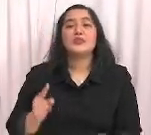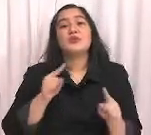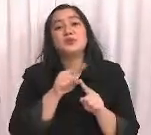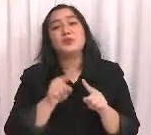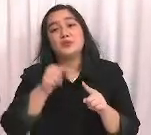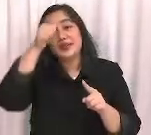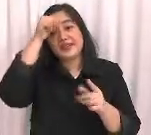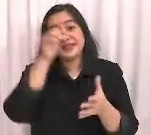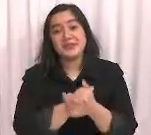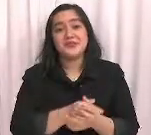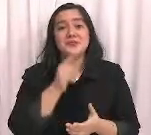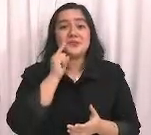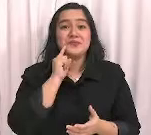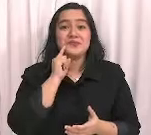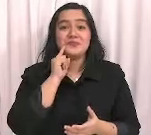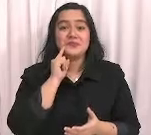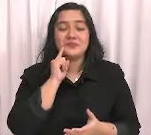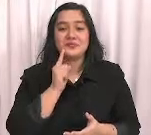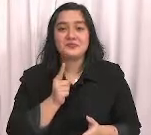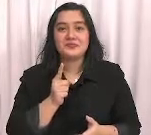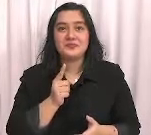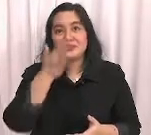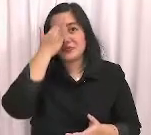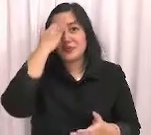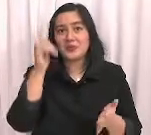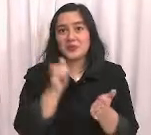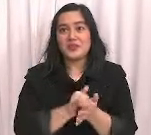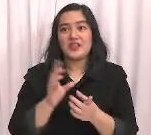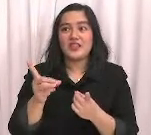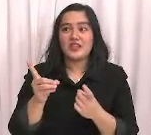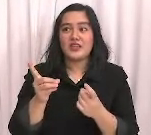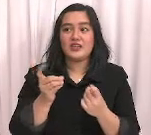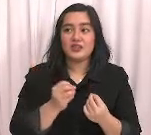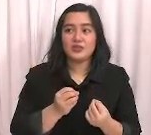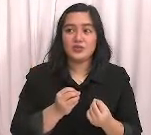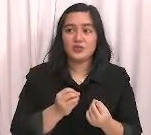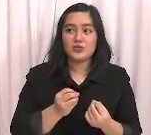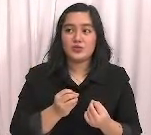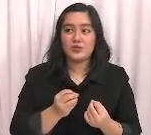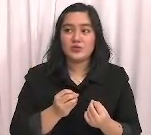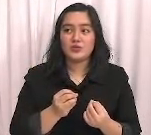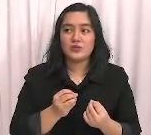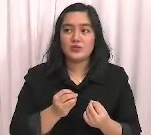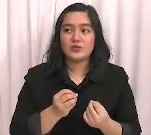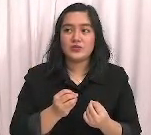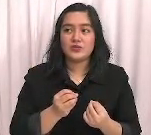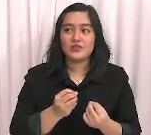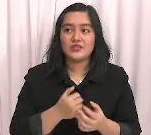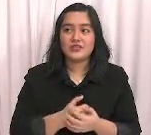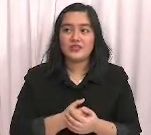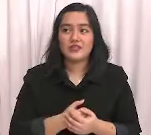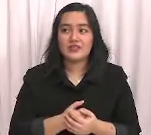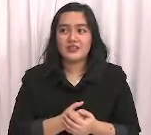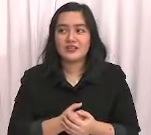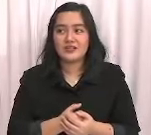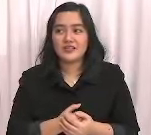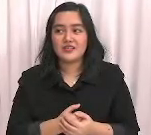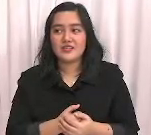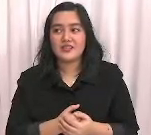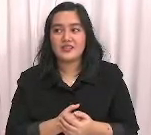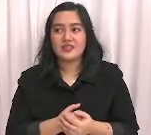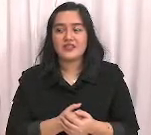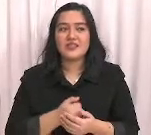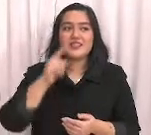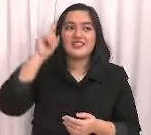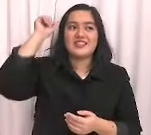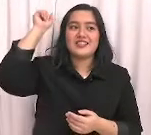lang na hindi mali yun. At ang sasabihin pa, ako ang mananagutan yan sa Panginoon, kaya manahimik ka na lang, huwag ka na